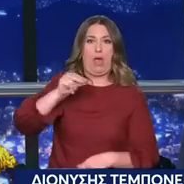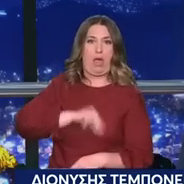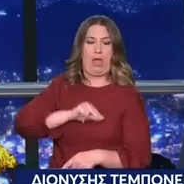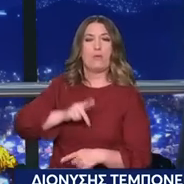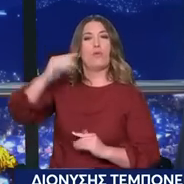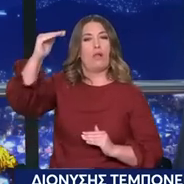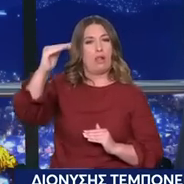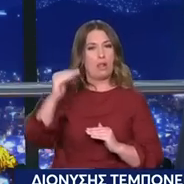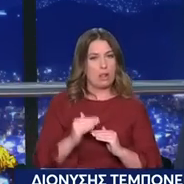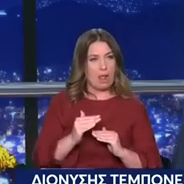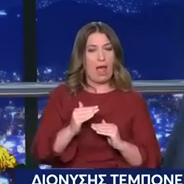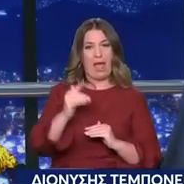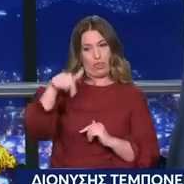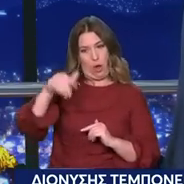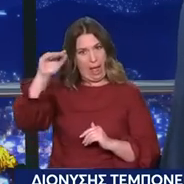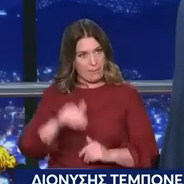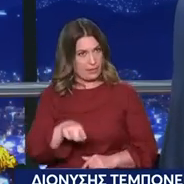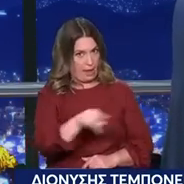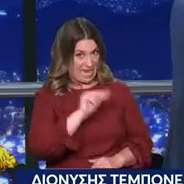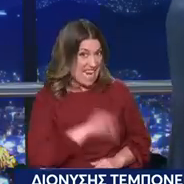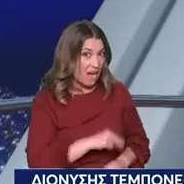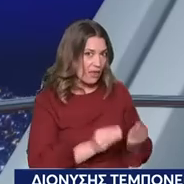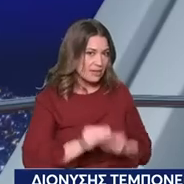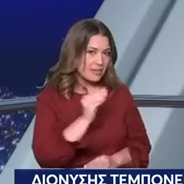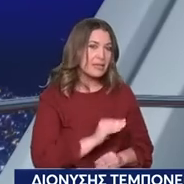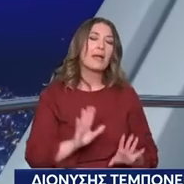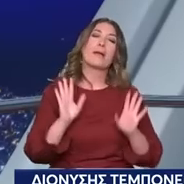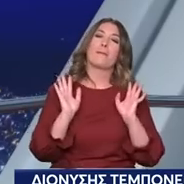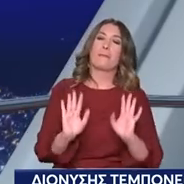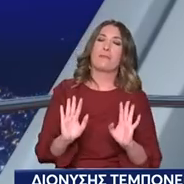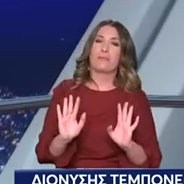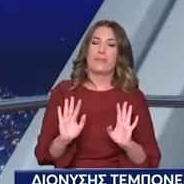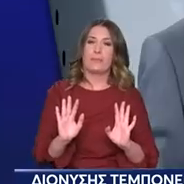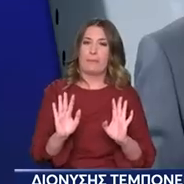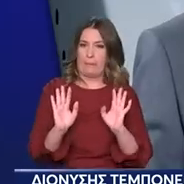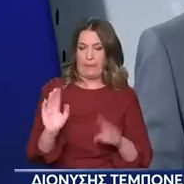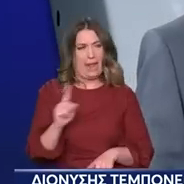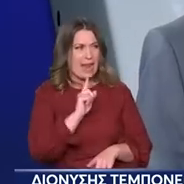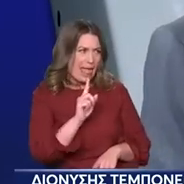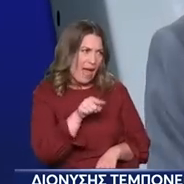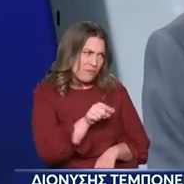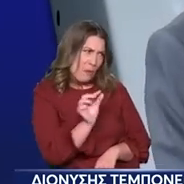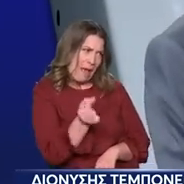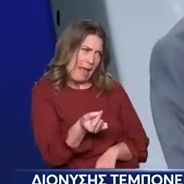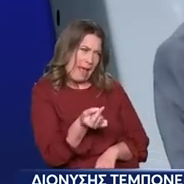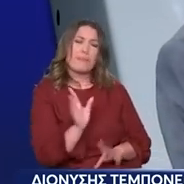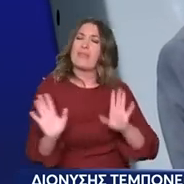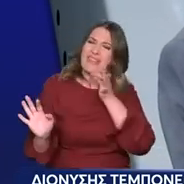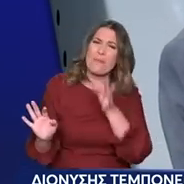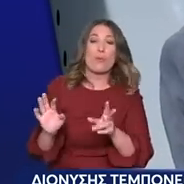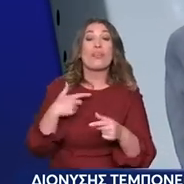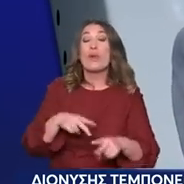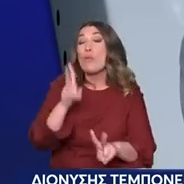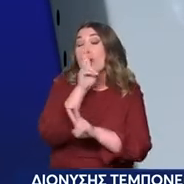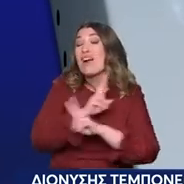έχουν υπερκέρδη. Είναι μόνο μια πηγή των εσόδων. Okay, ένα λεπτό. Γιατί ακούγεται καλό, αλλά το ζητώ να είναι